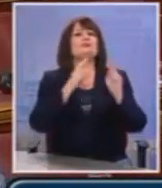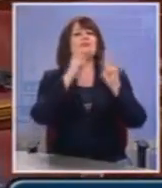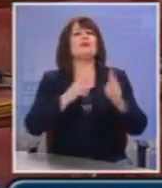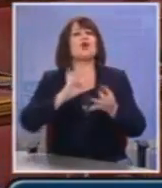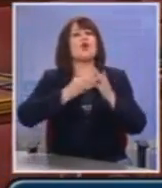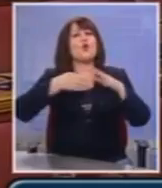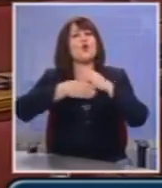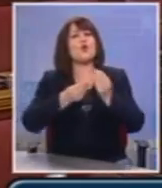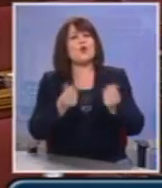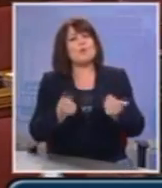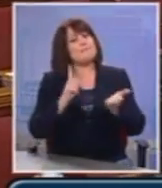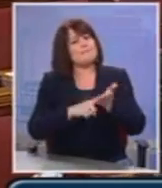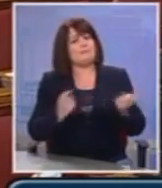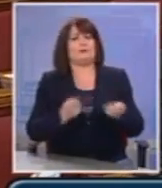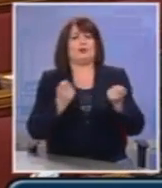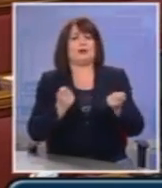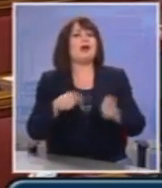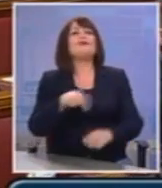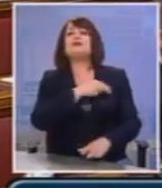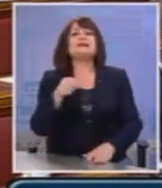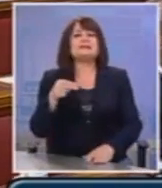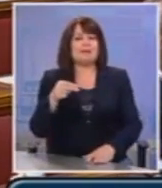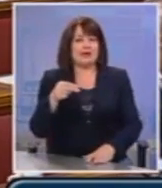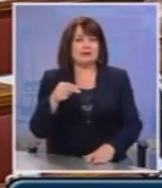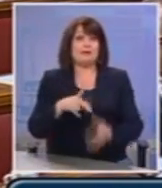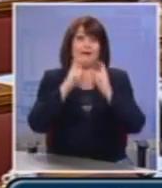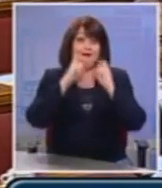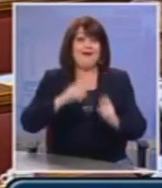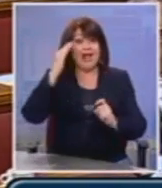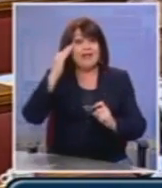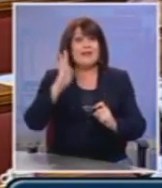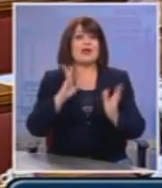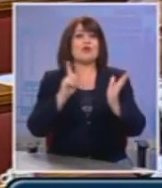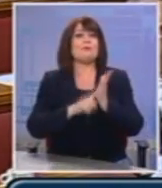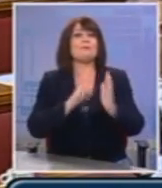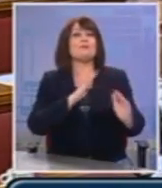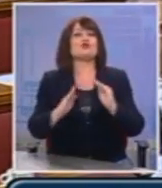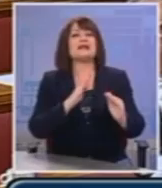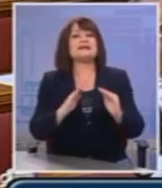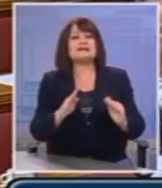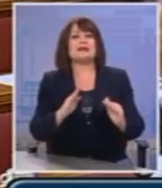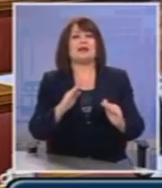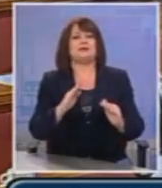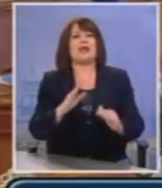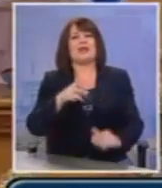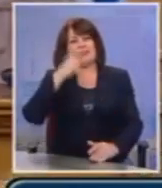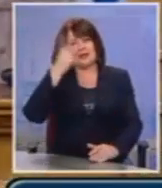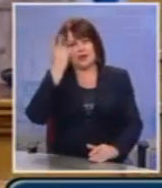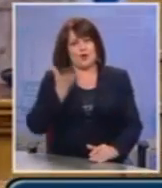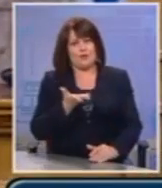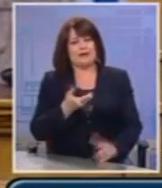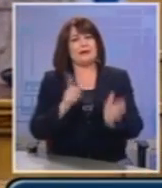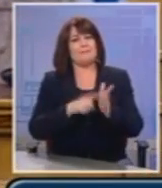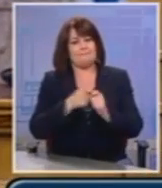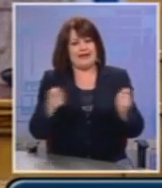οργανισμών αυτό σημαίνει και το καθήκον προστασίας των αυτών των δικαιωμάτων λαμβάνοντας μέτρα για τη διασφάλιση